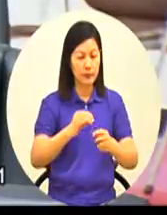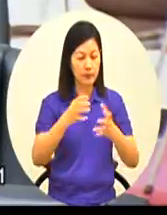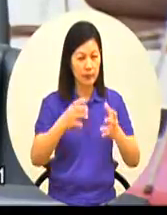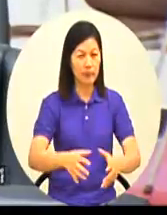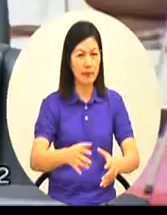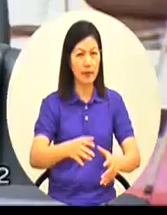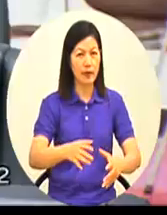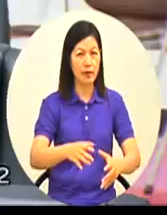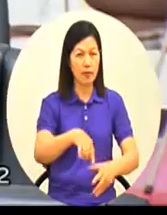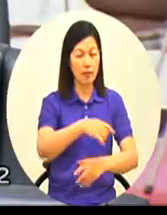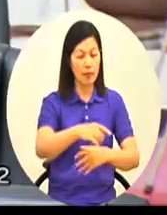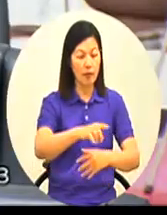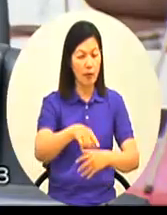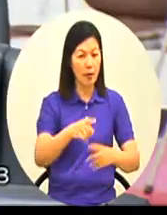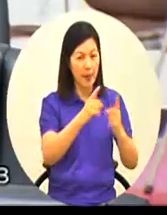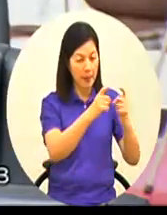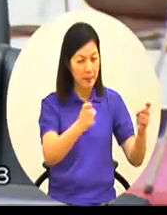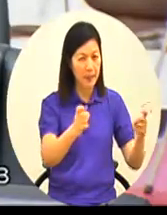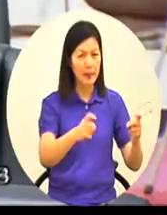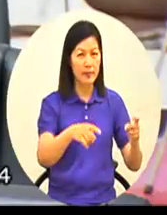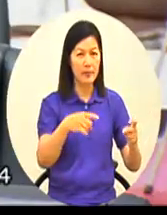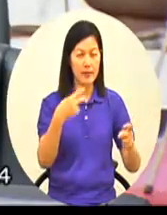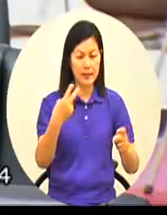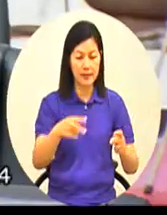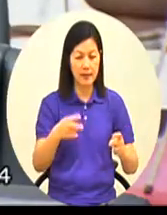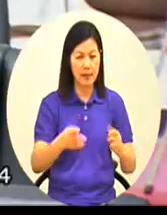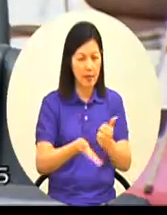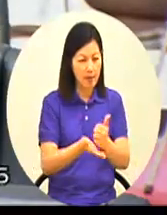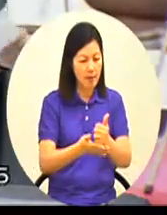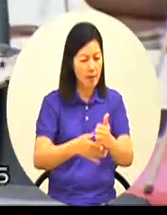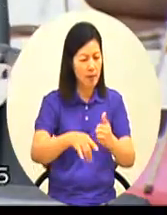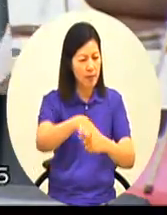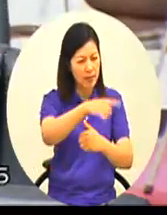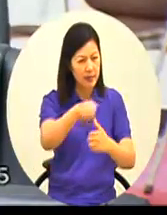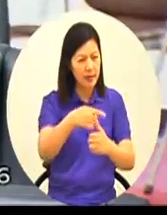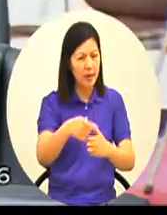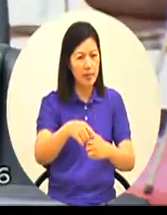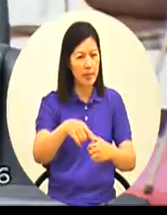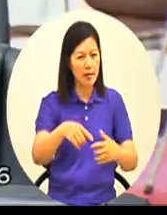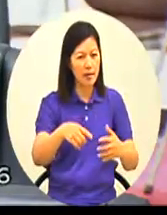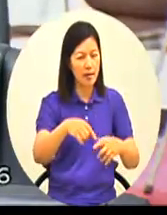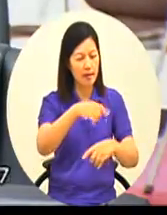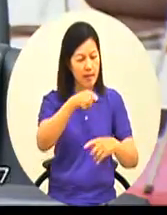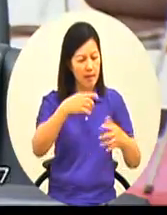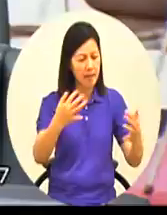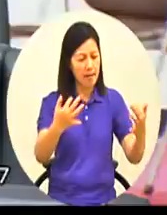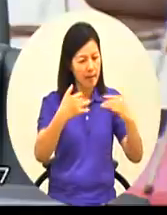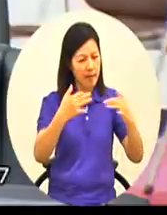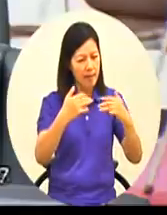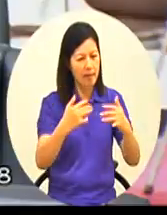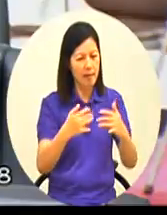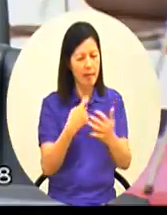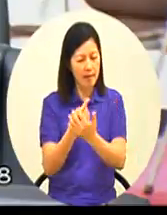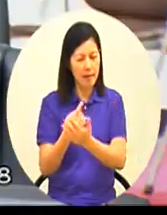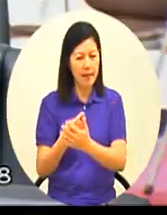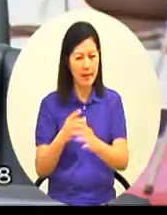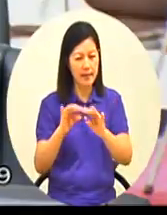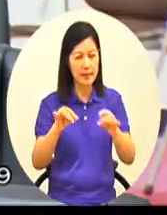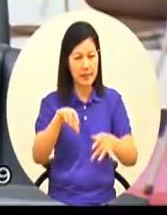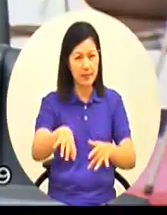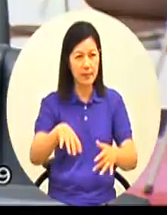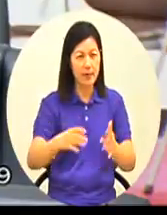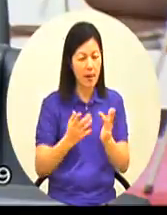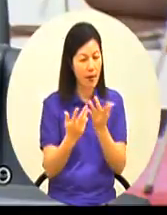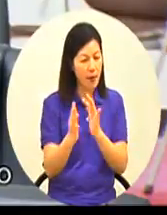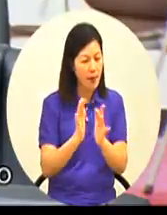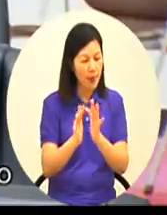跟地方庙宇多一些的鼓励他们来，大家一起来参与，这样地方才会留言。万年祭它